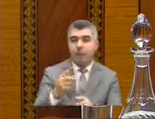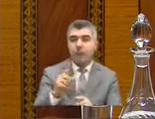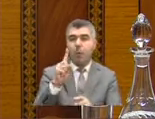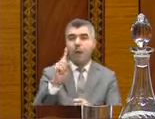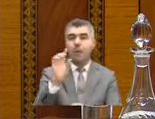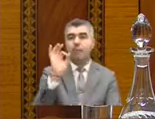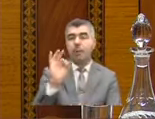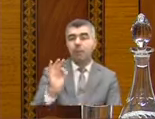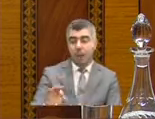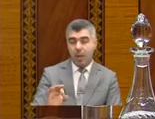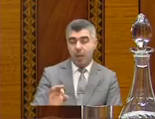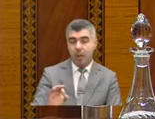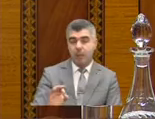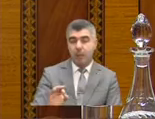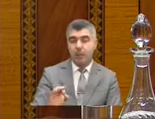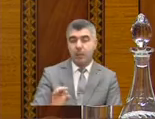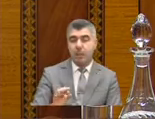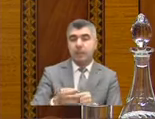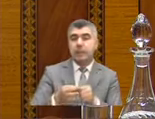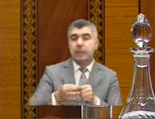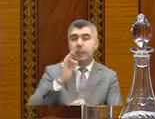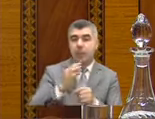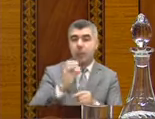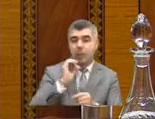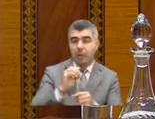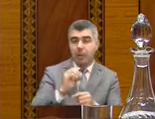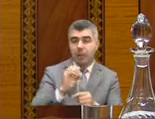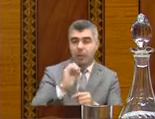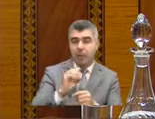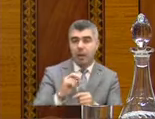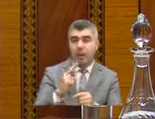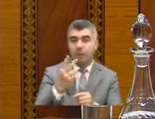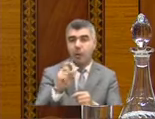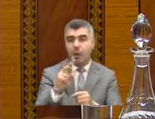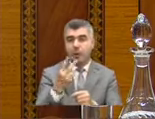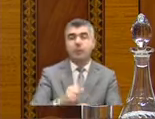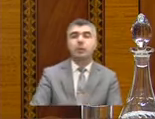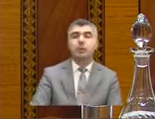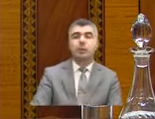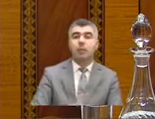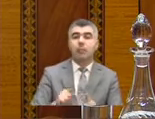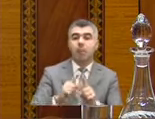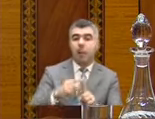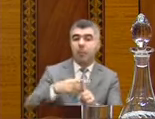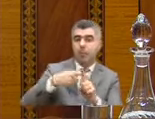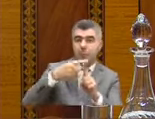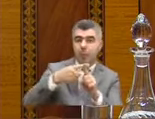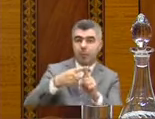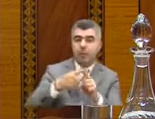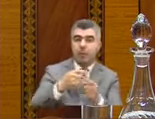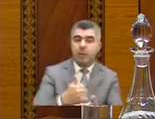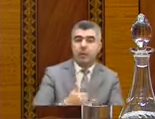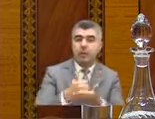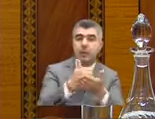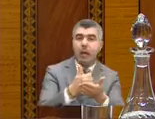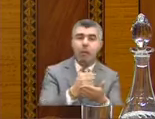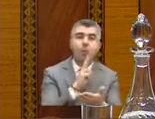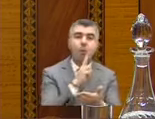1.1% عندما تم شهر غشت 2024 بفضل المجهودات التي بذلتها الحكومة لدعم